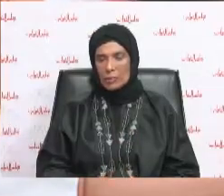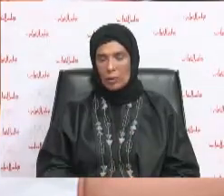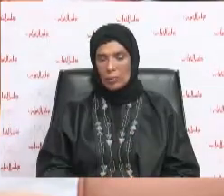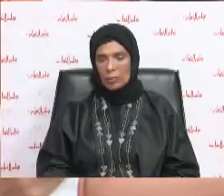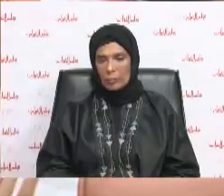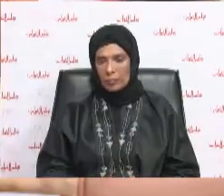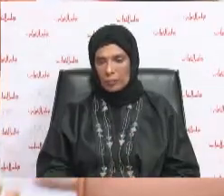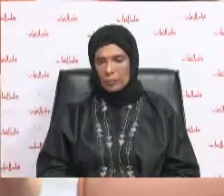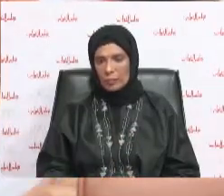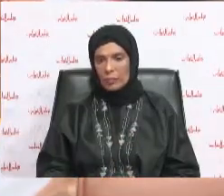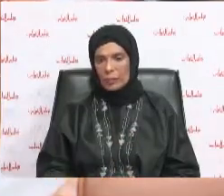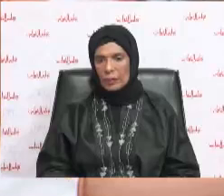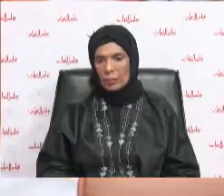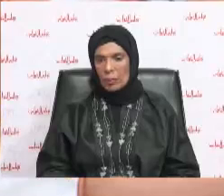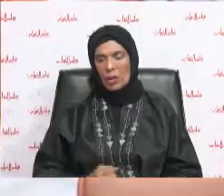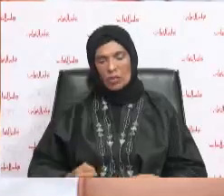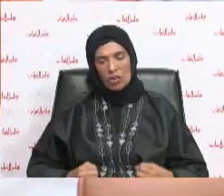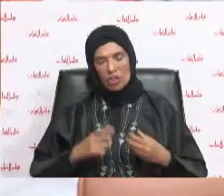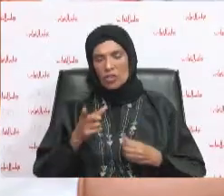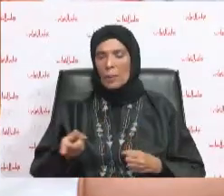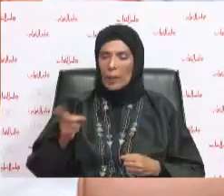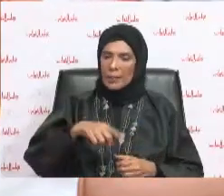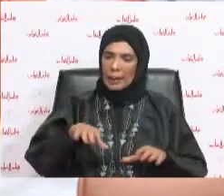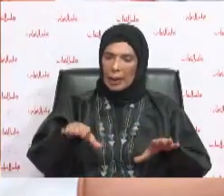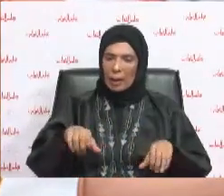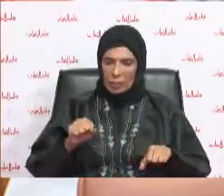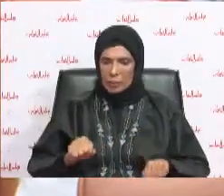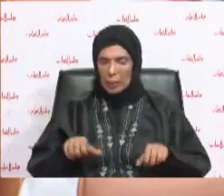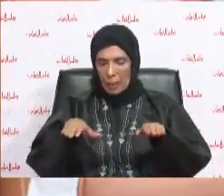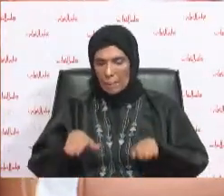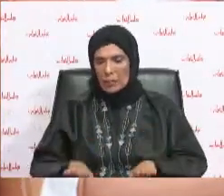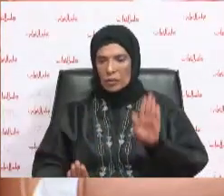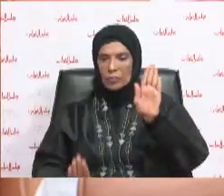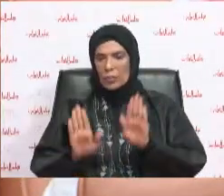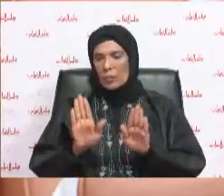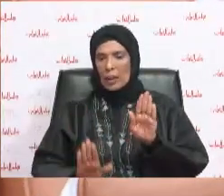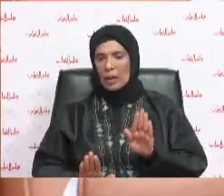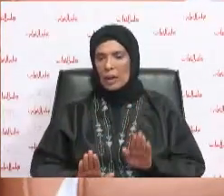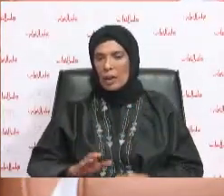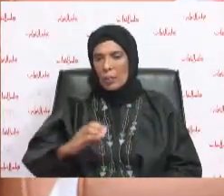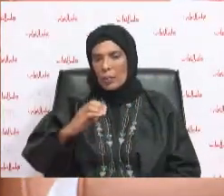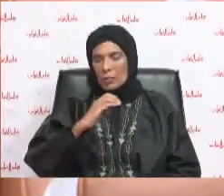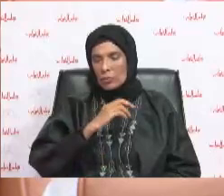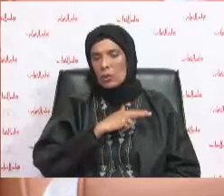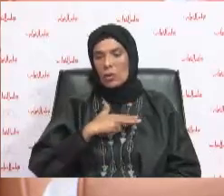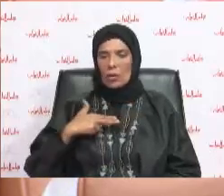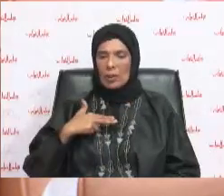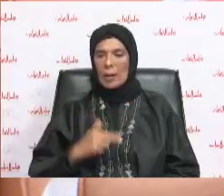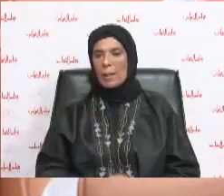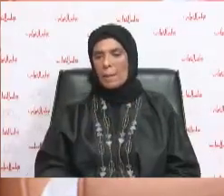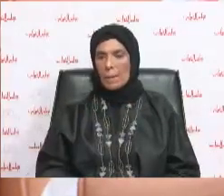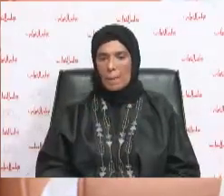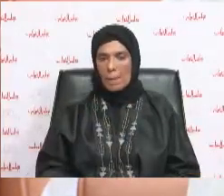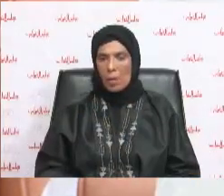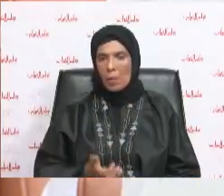يعني شيء، يعيش عيشة كريمة عقب ما يطلع من مجلس النواب. لو نشوف رد الحكومة، الحكومة دائما تتحجج بأنها